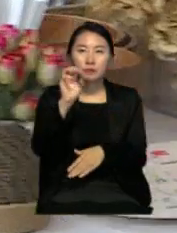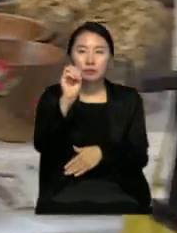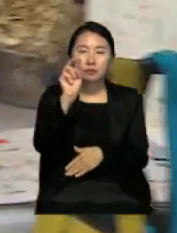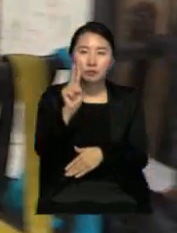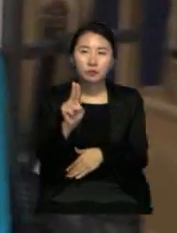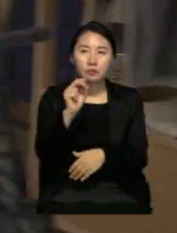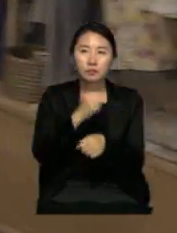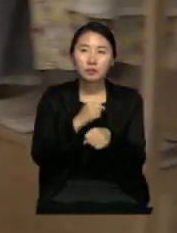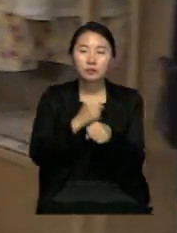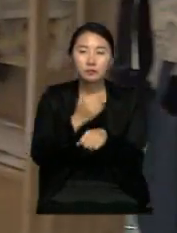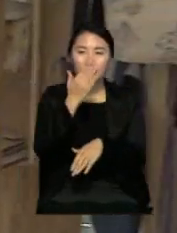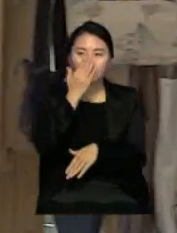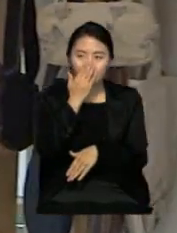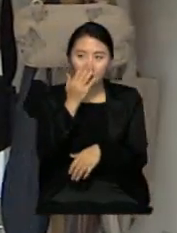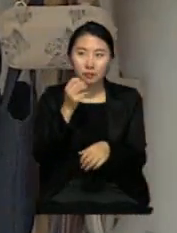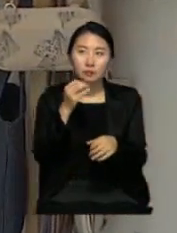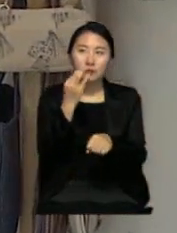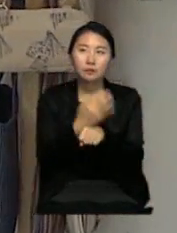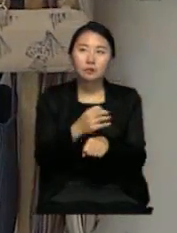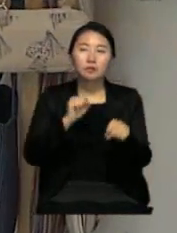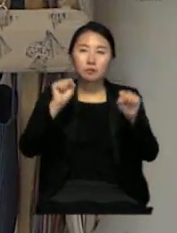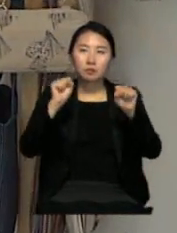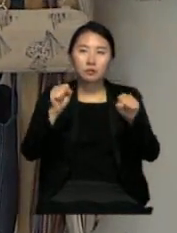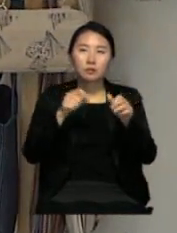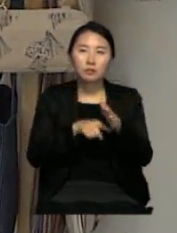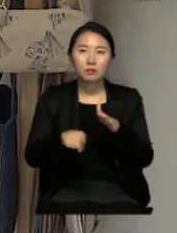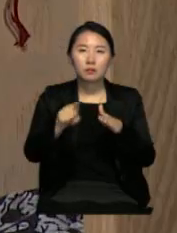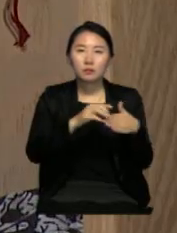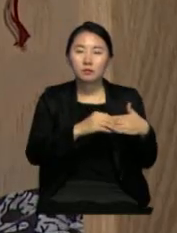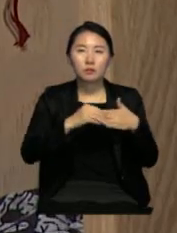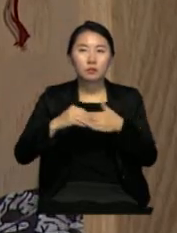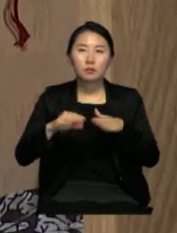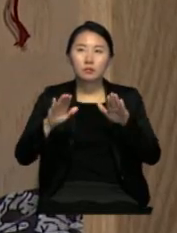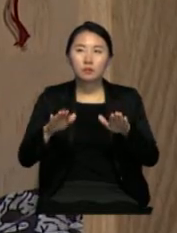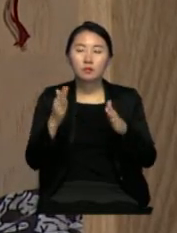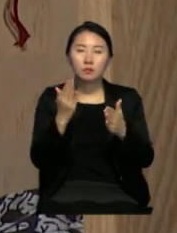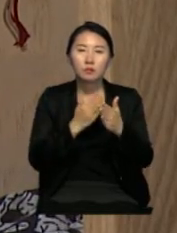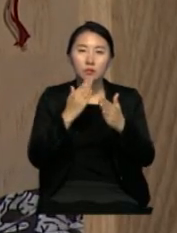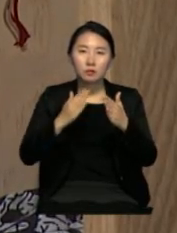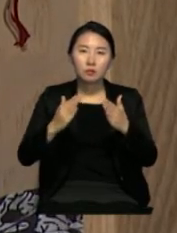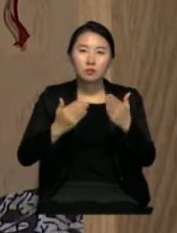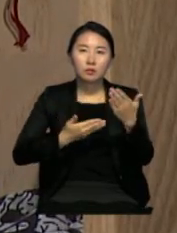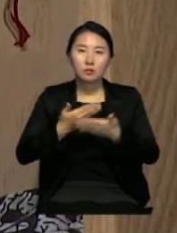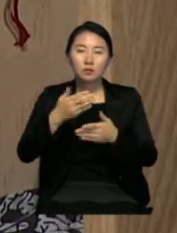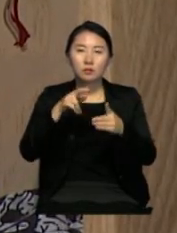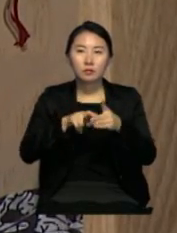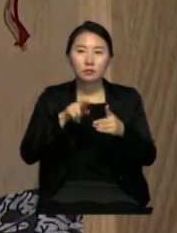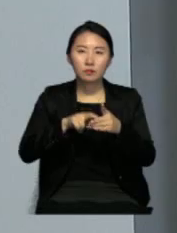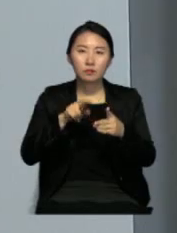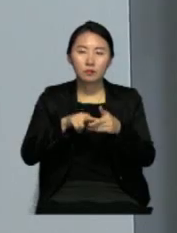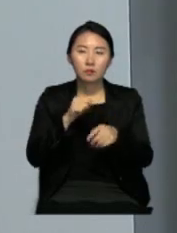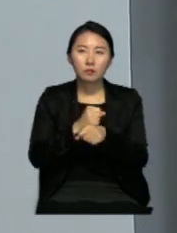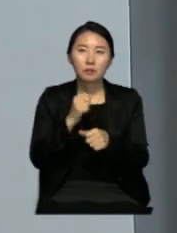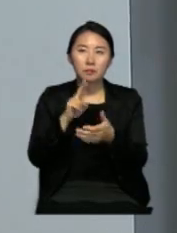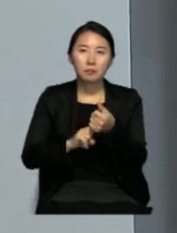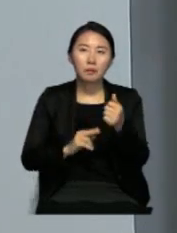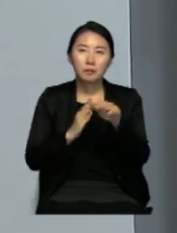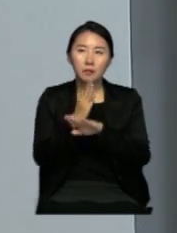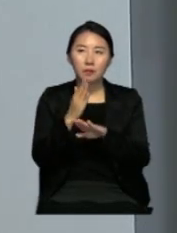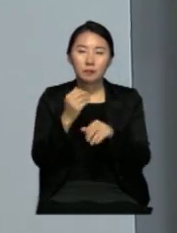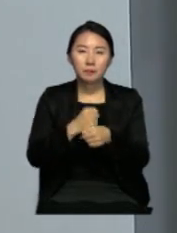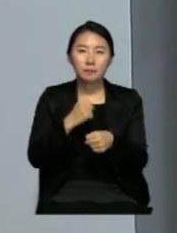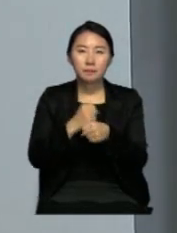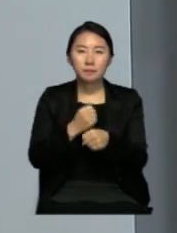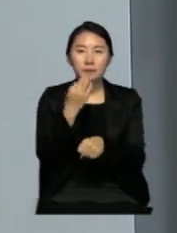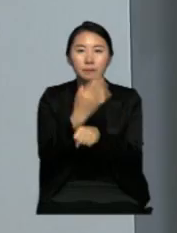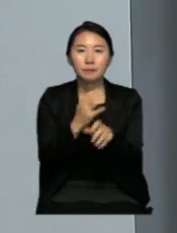체결하는 등 착한 소비 운동에 앞장섰습니다. 이번 공정무역센터 개관을 통해 단순히 판매를 넘어